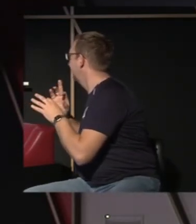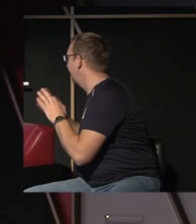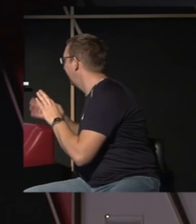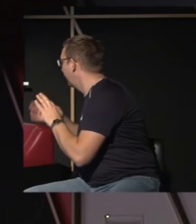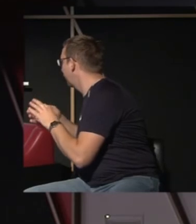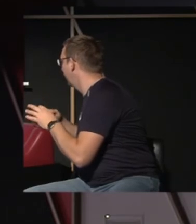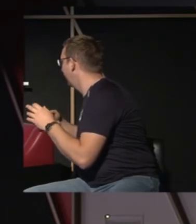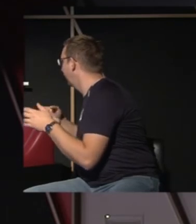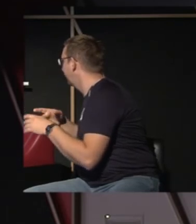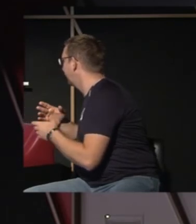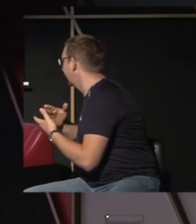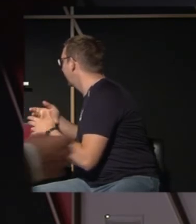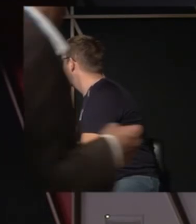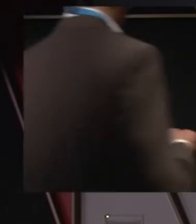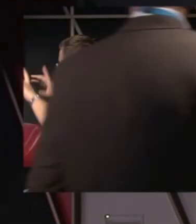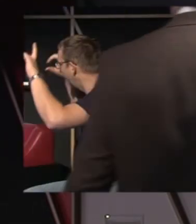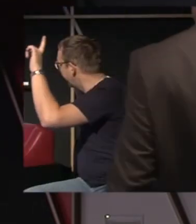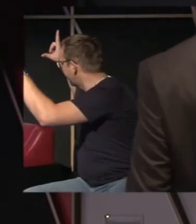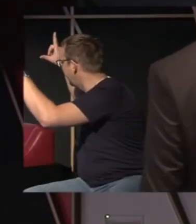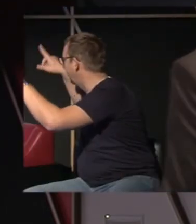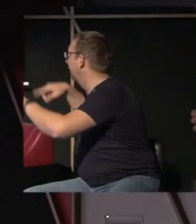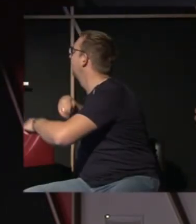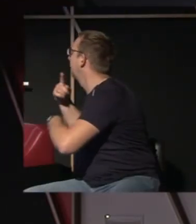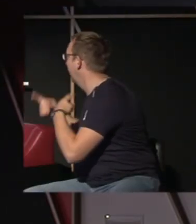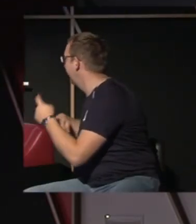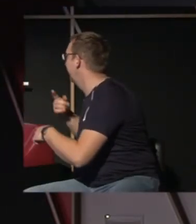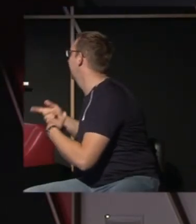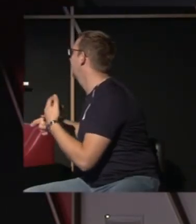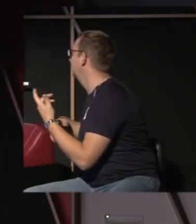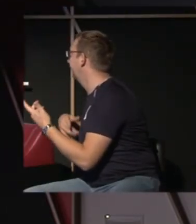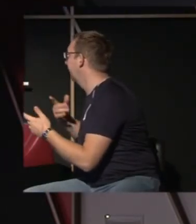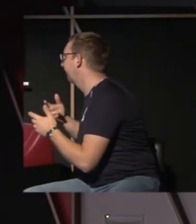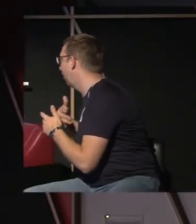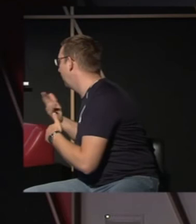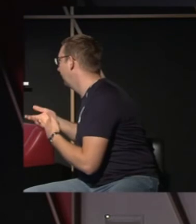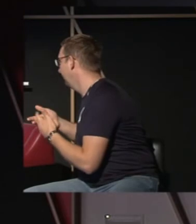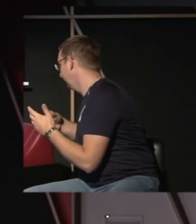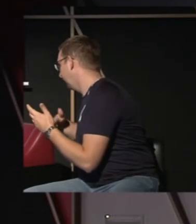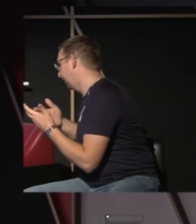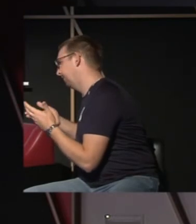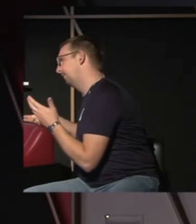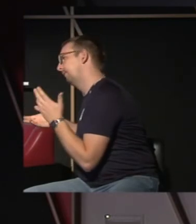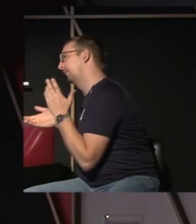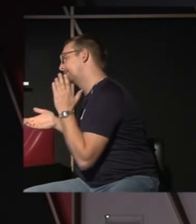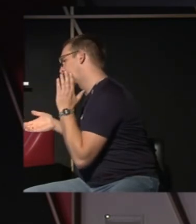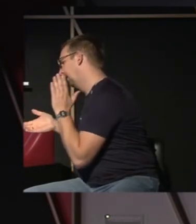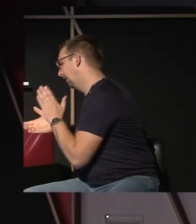The sign language translator on the screen, permanent and for all.